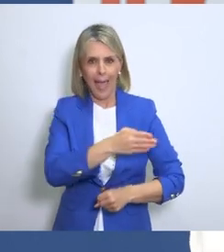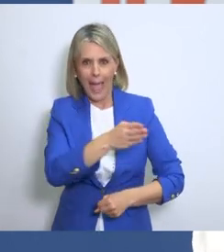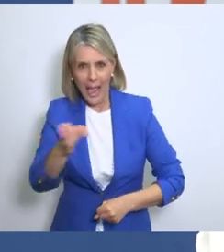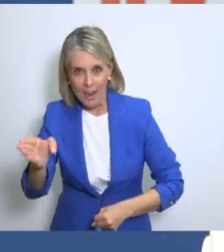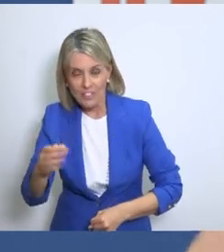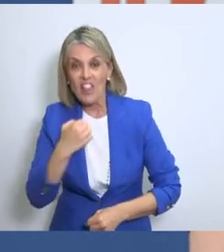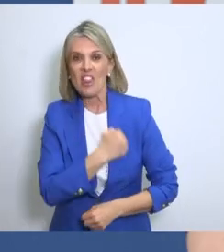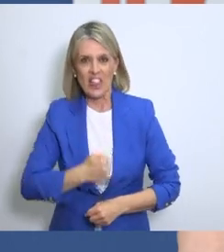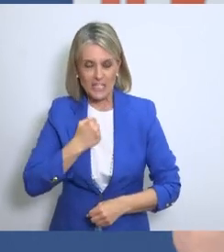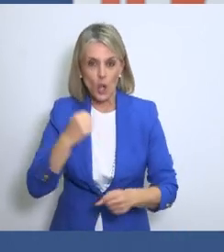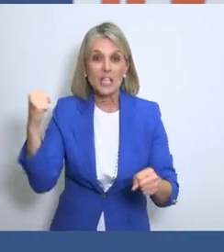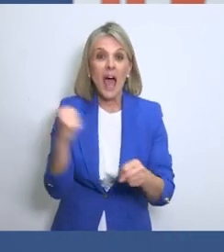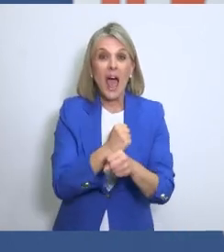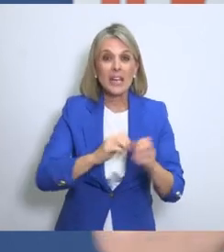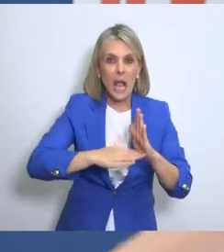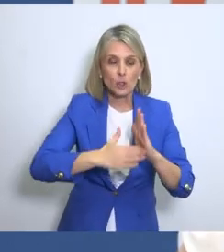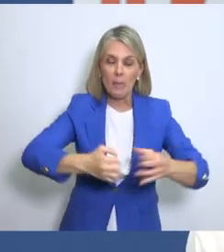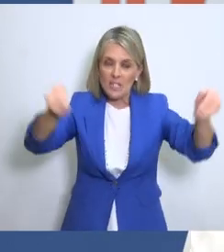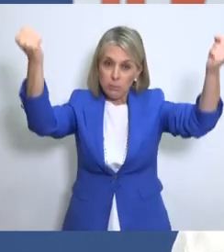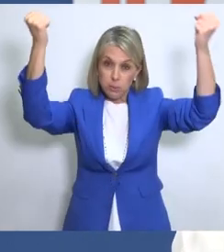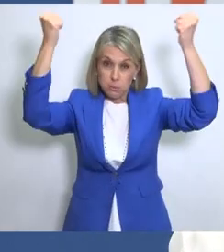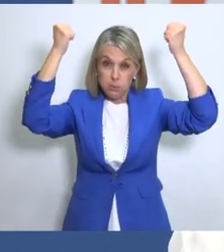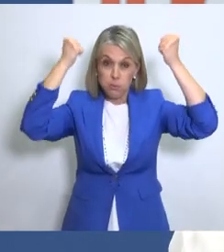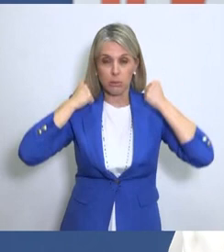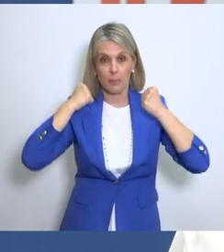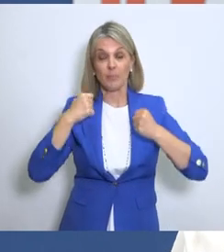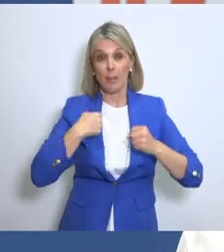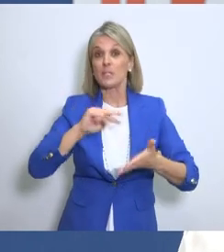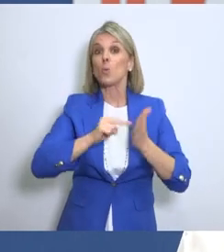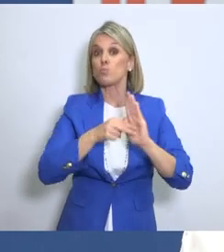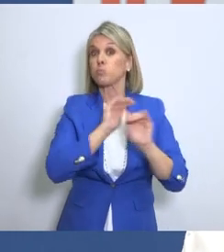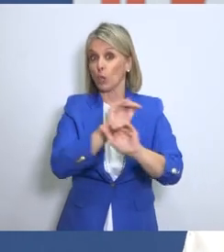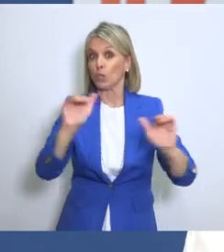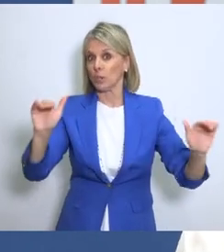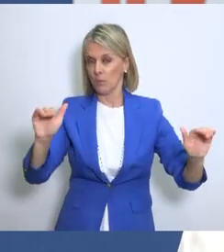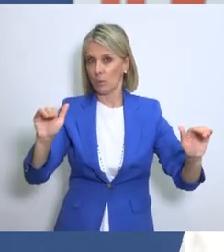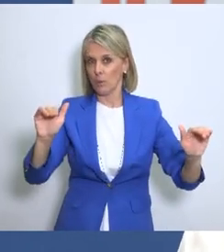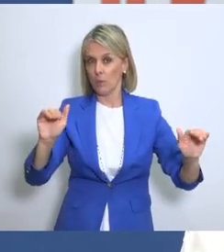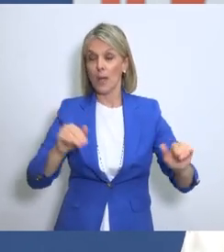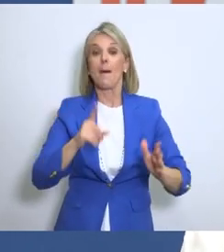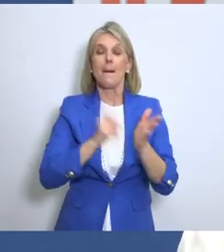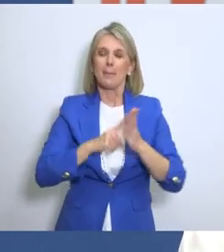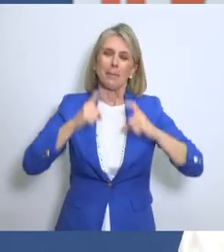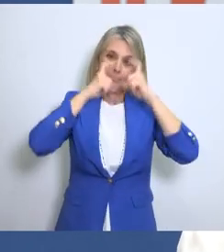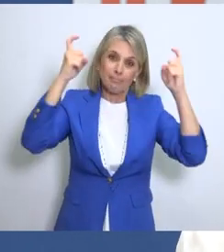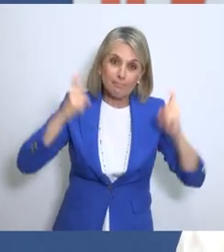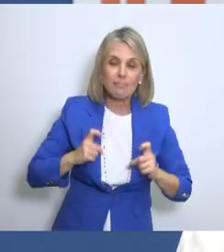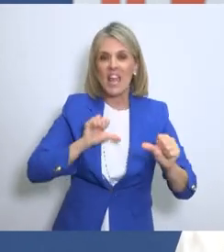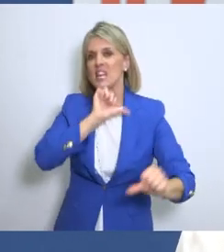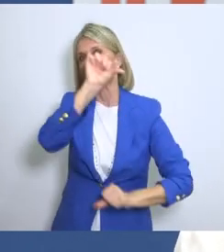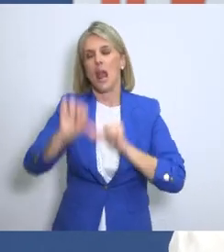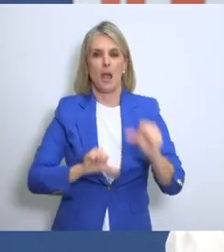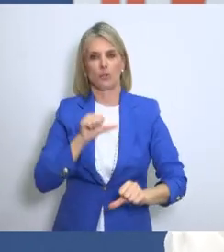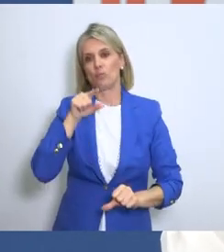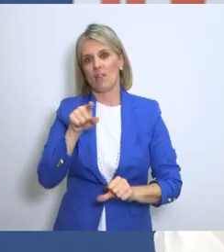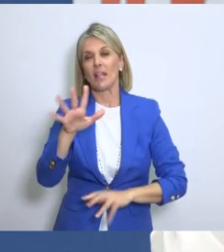καταστροφική. Ως ΟΚΔΕ προειδοποιούμε ταυτόχρονα ότι πρέπει οπωσδήποτε να γυρίσουμε την πλάτη στην